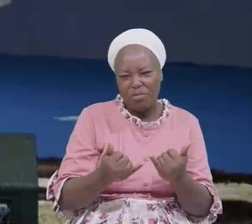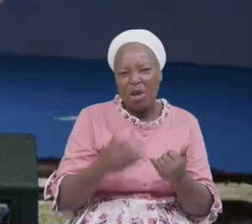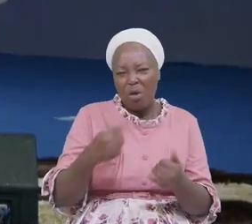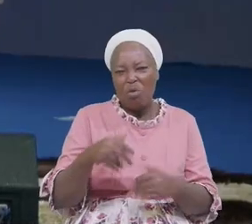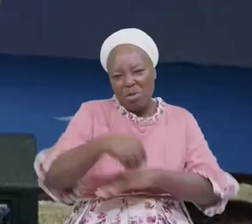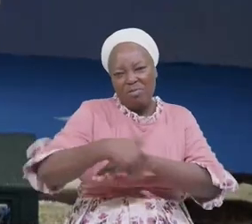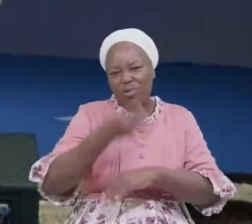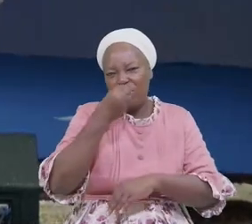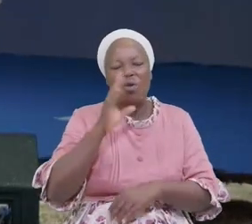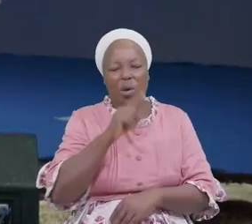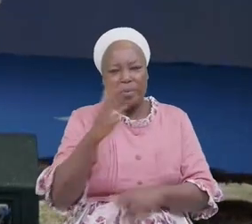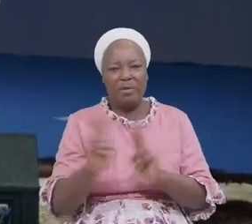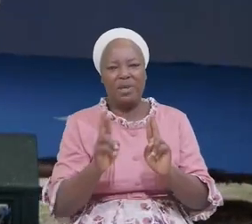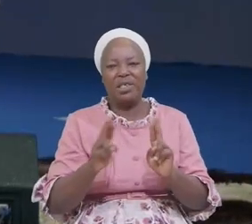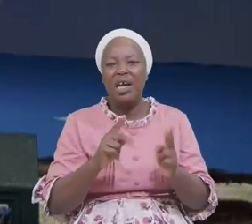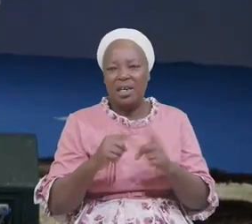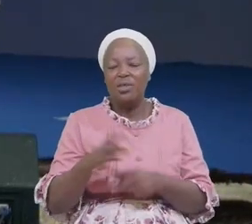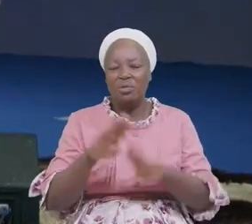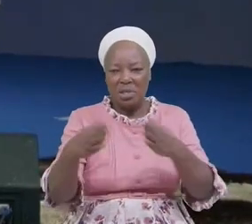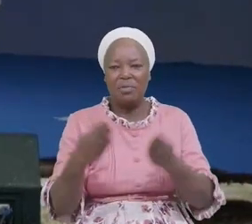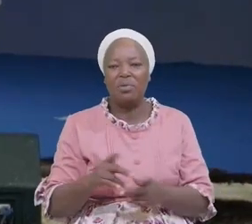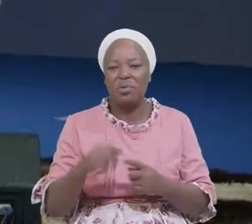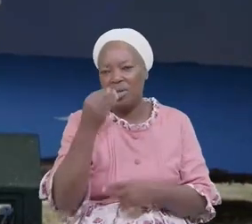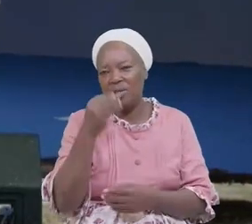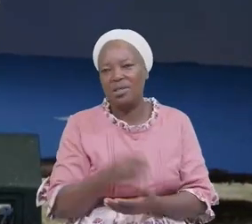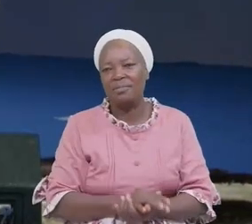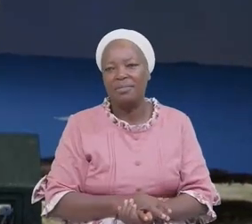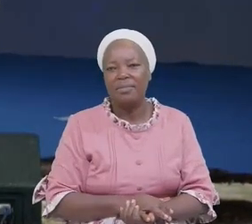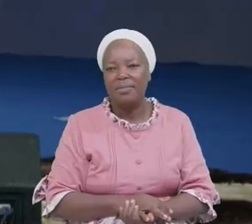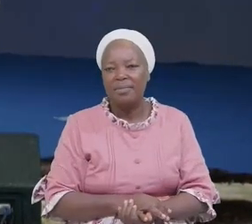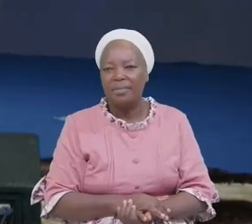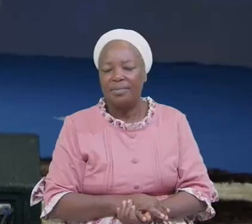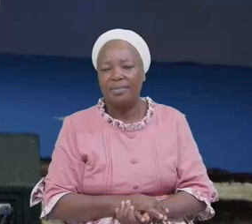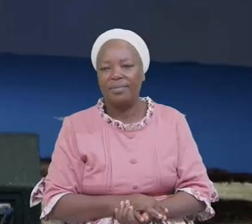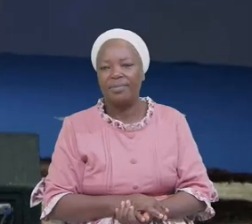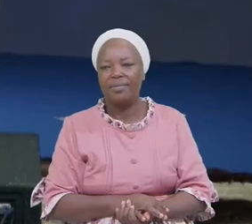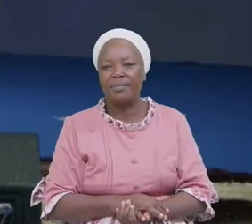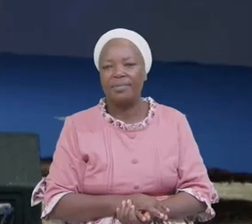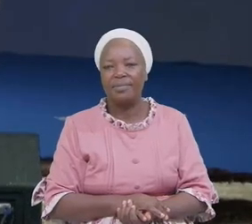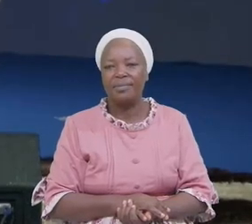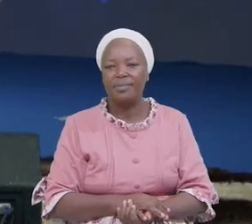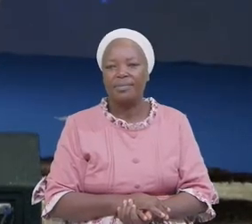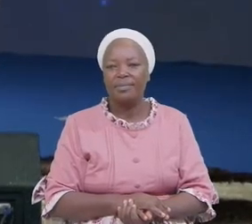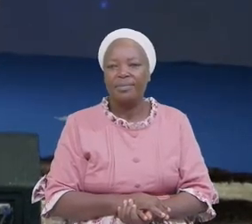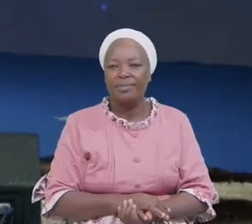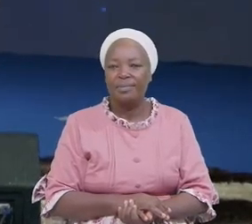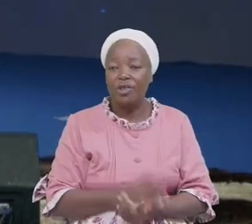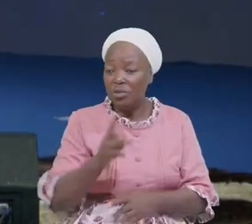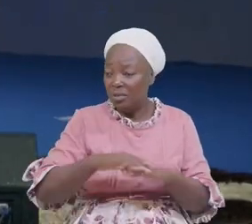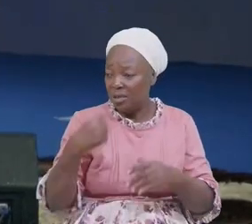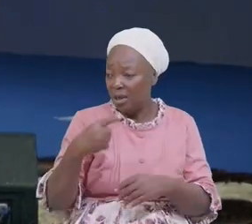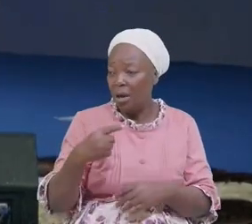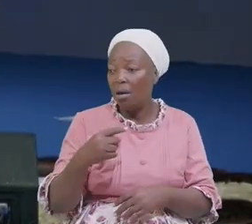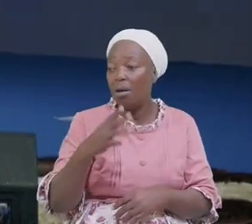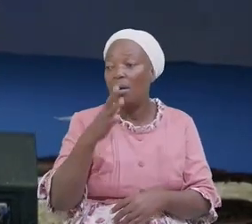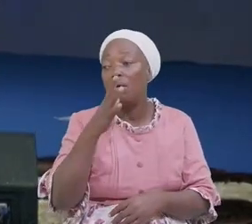Et maman dit, ah, je sais que tu as faim, mais donne-moi quelques minutes, le dîner sera prêt. Va jouer, je vais t'appeler, le dîner sera prêt. Tu